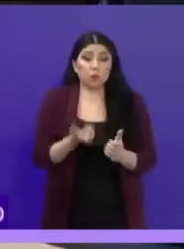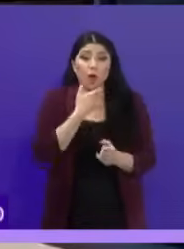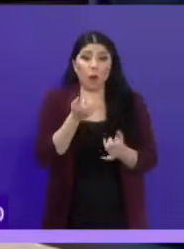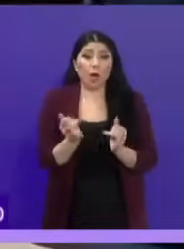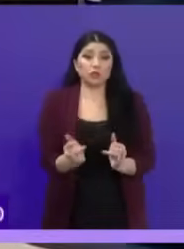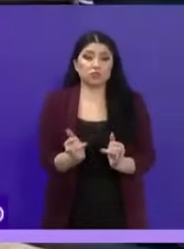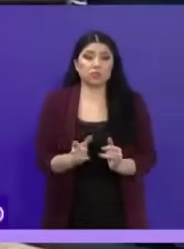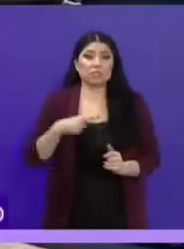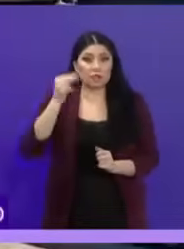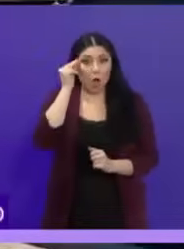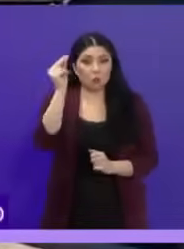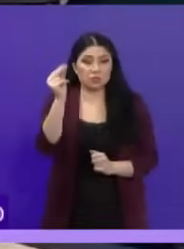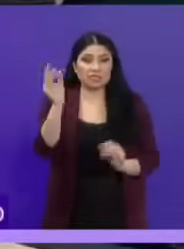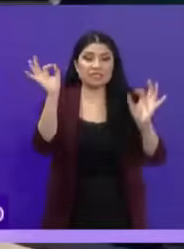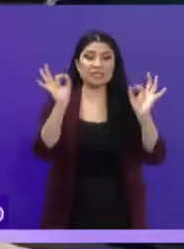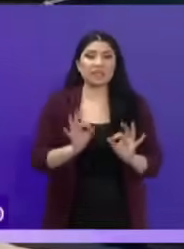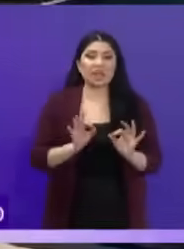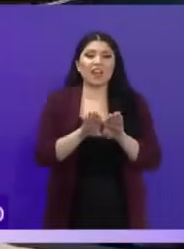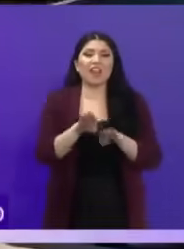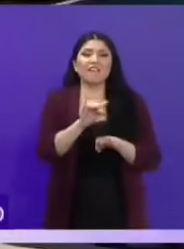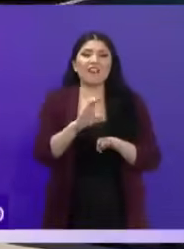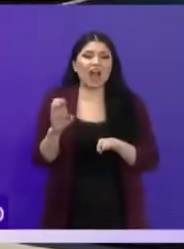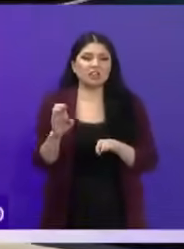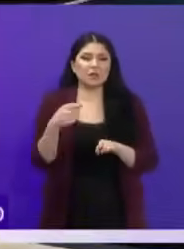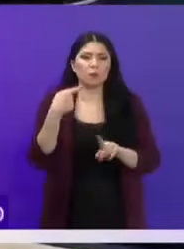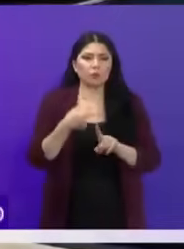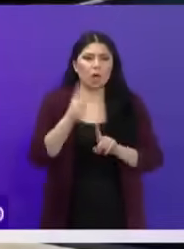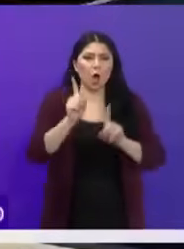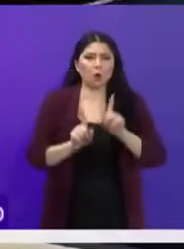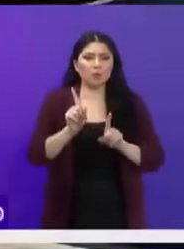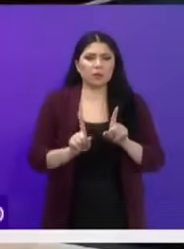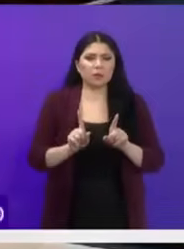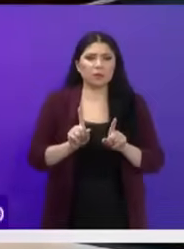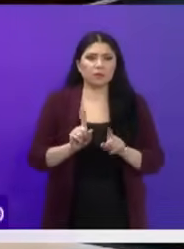an, sunt anunțate scăderi ale inflației, scăderi chiar la anumite